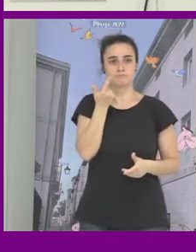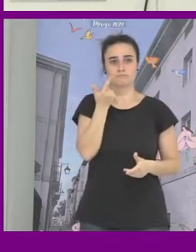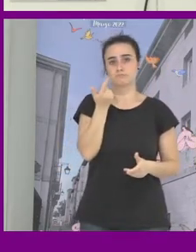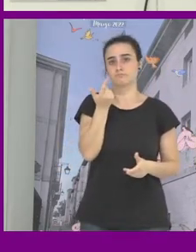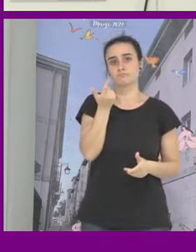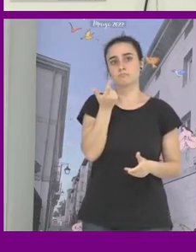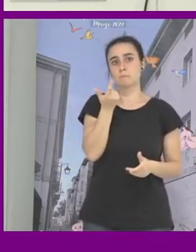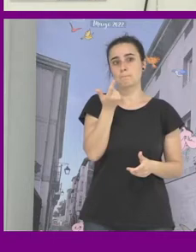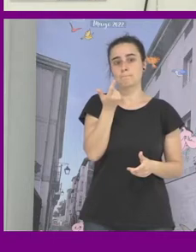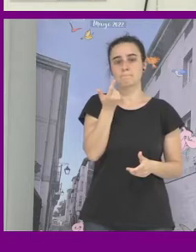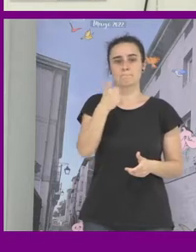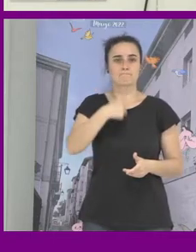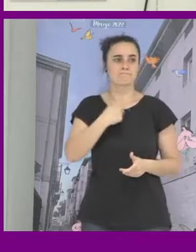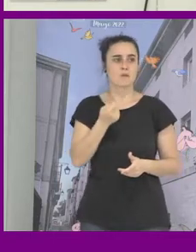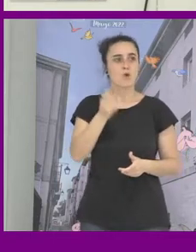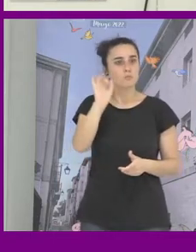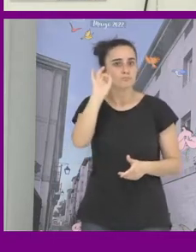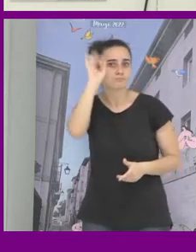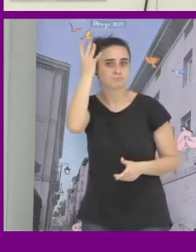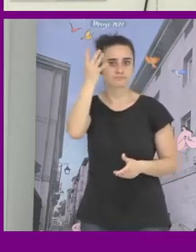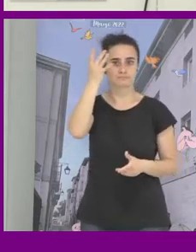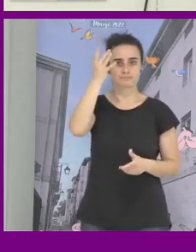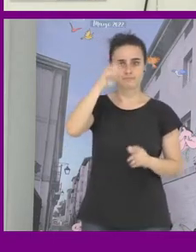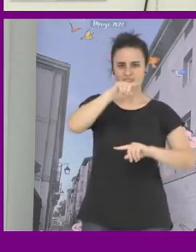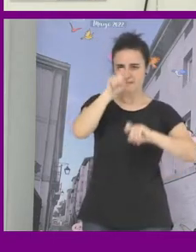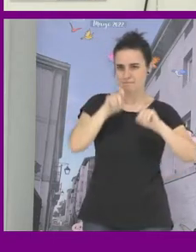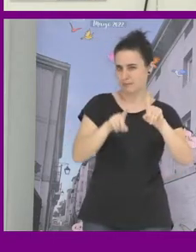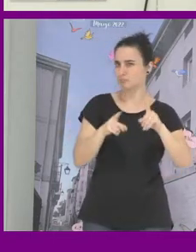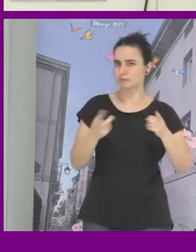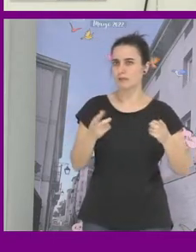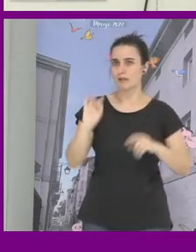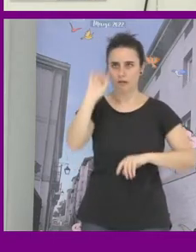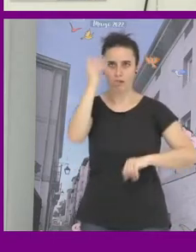bururatzen zitzaidan edo galderetariko lehenetariko galdera bat zan